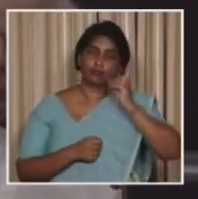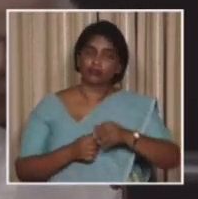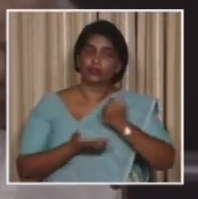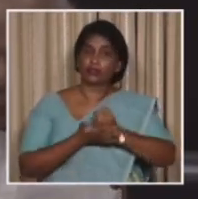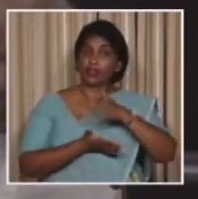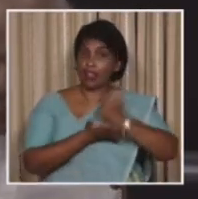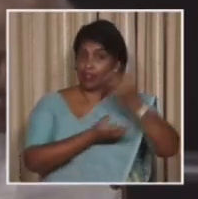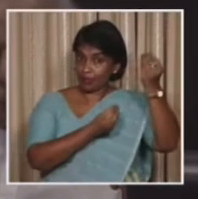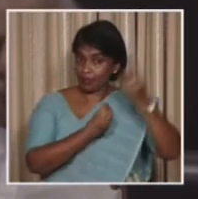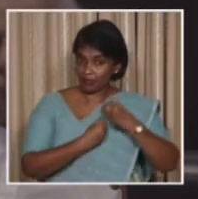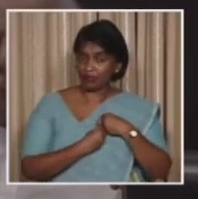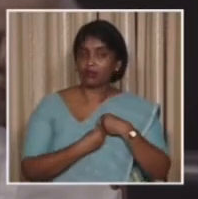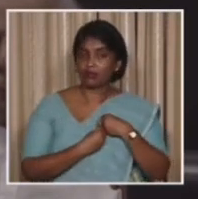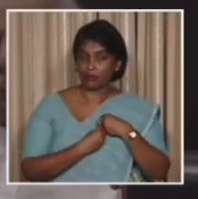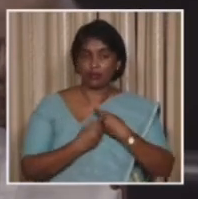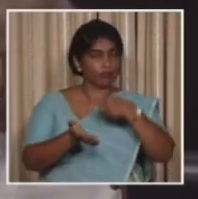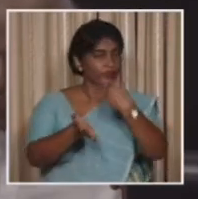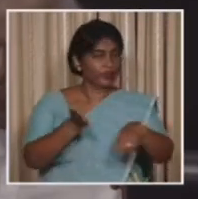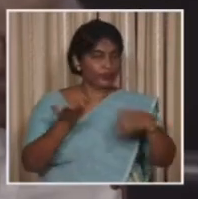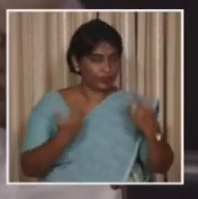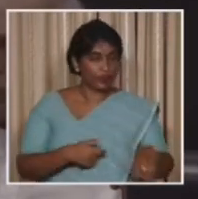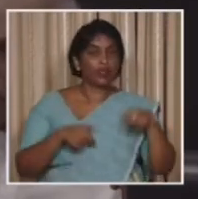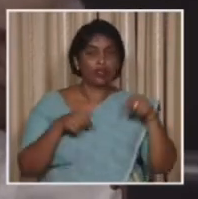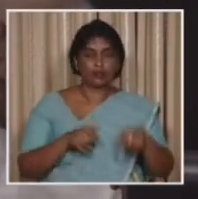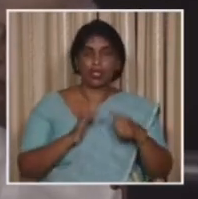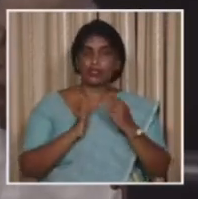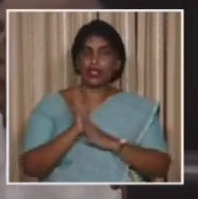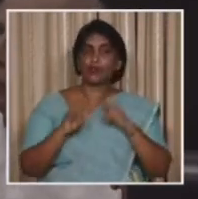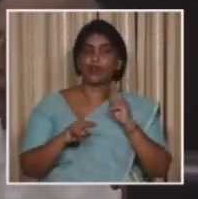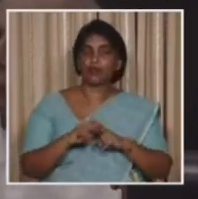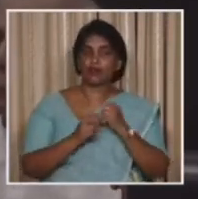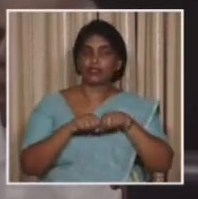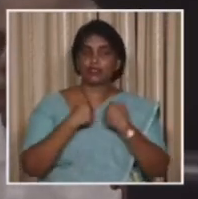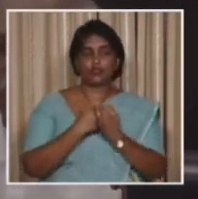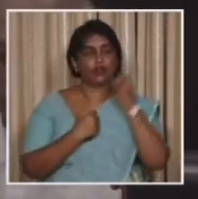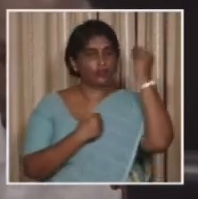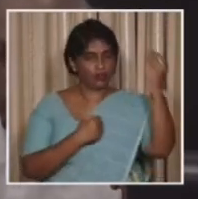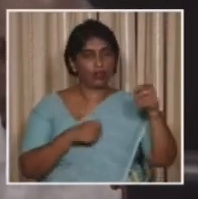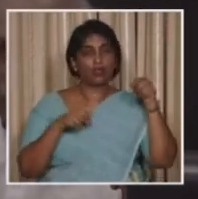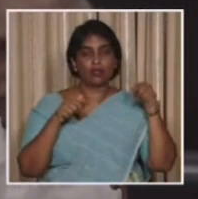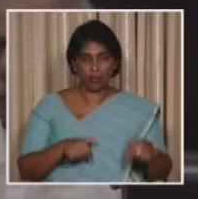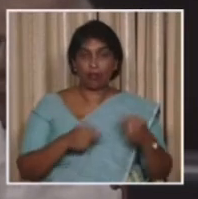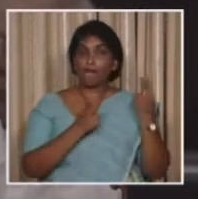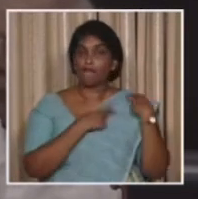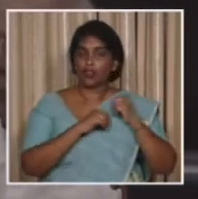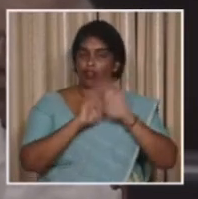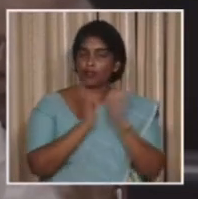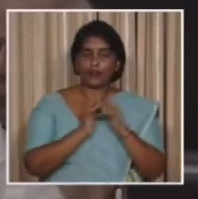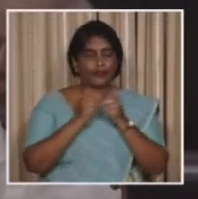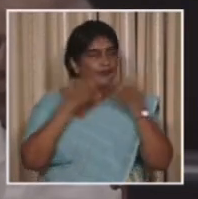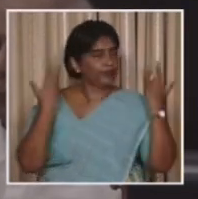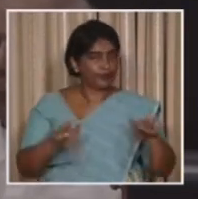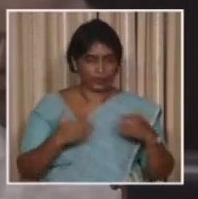ලිපිය ලෙටර් ඔෆ් ඉන්ටෙන්ට් අත්සන් කළා. දැන් IMF සංවිධානයට යවලා තිබෙන්නේ. දැන් අපේ යුතුකම් ඉටු කළා